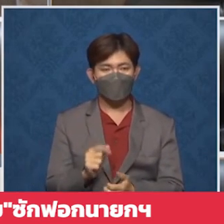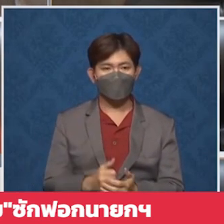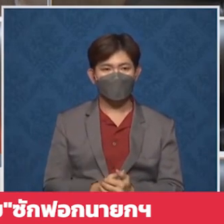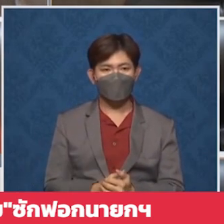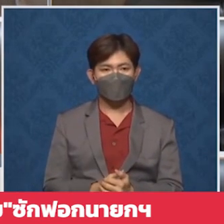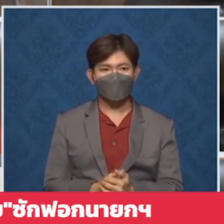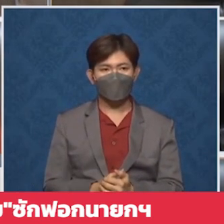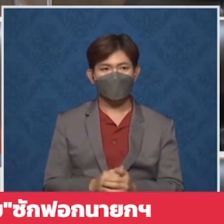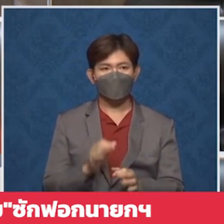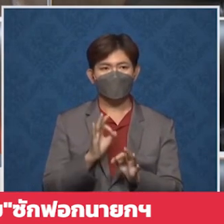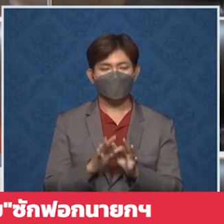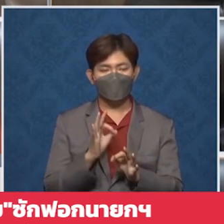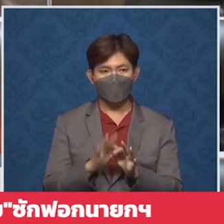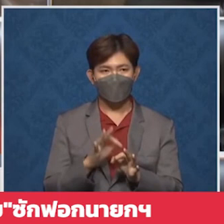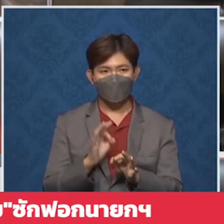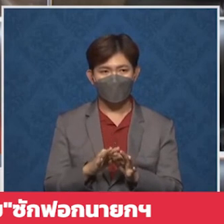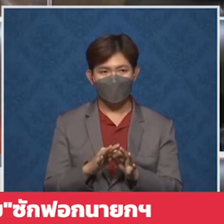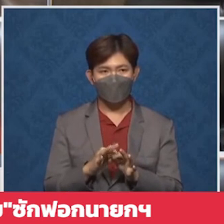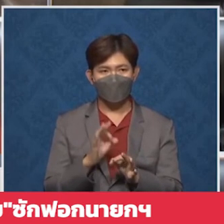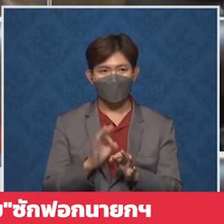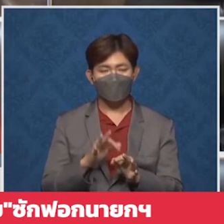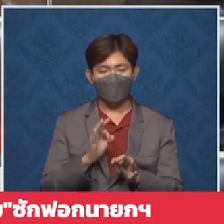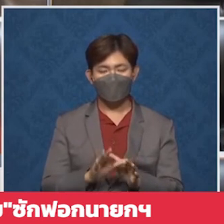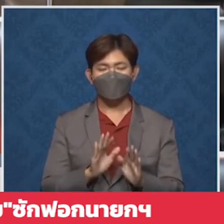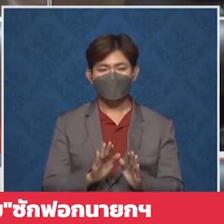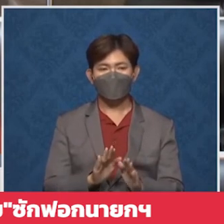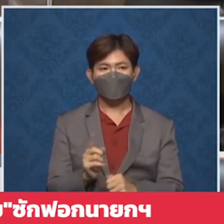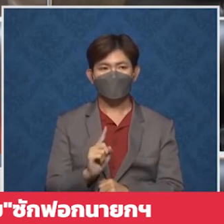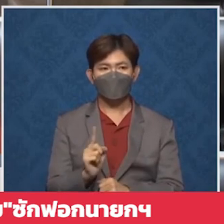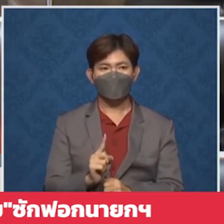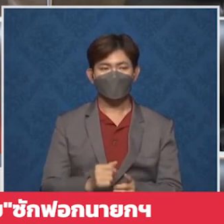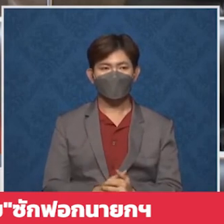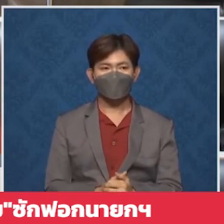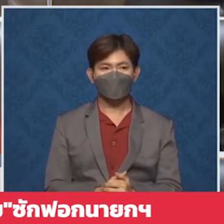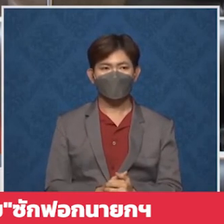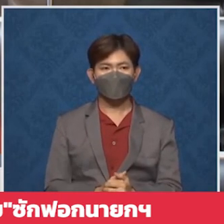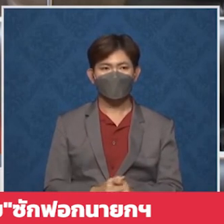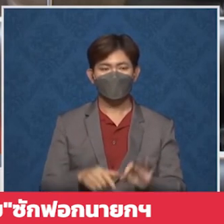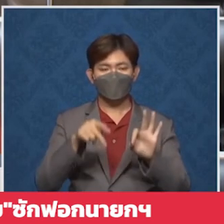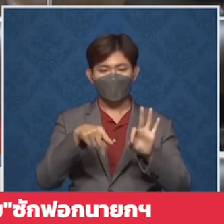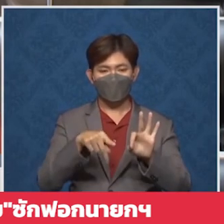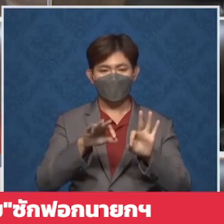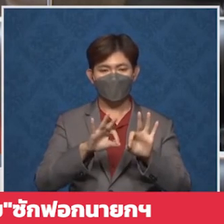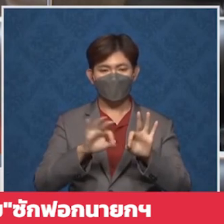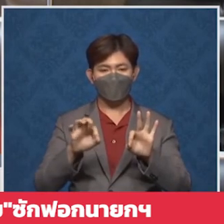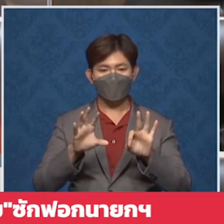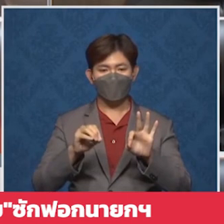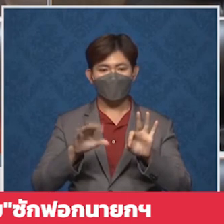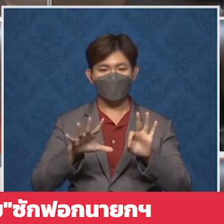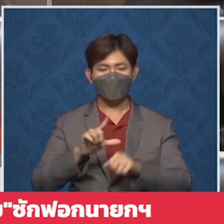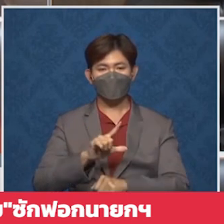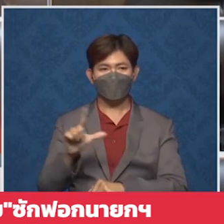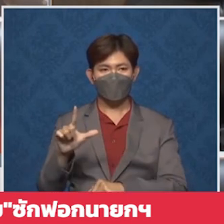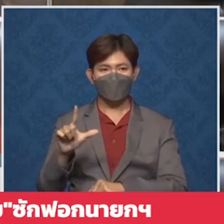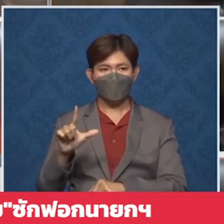ลว่าตนขออภิปรายไม่ไว้วางใจพลเอกประยุทธ์จันทร์โอชานายกรัฐมนตรีและนายเฉลิมชัยศรีอ่อนรัฐมนตรีว่าการ